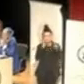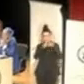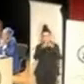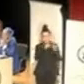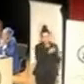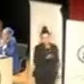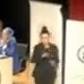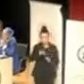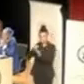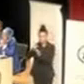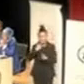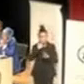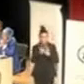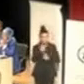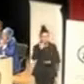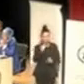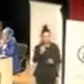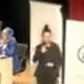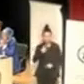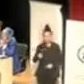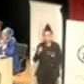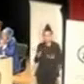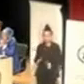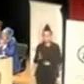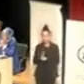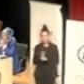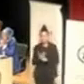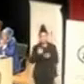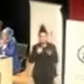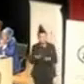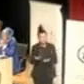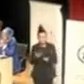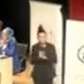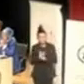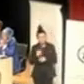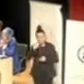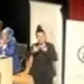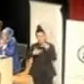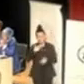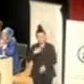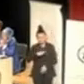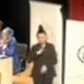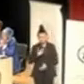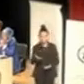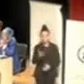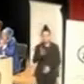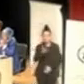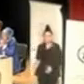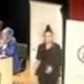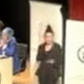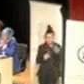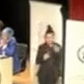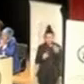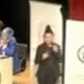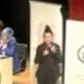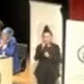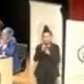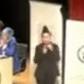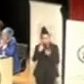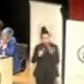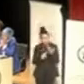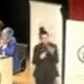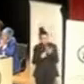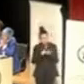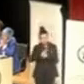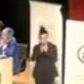bakanlık olarak benimsediğimizi anlatmak istiyorum sizlere. Özellikle bilgi teknolojilerindeki gelişim ve değişim dünyada birçok